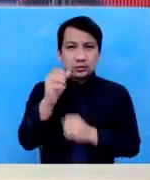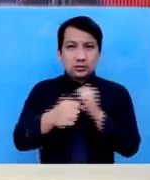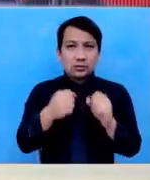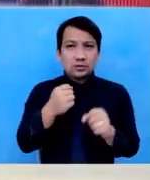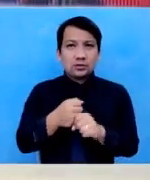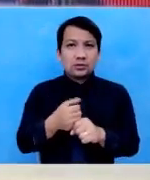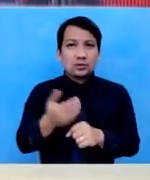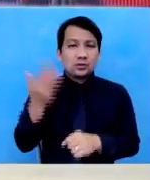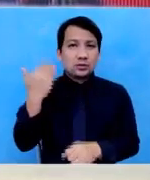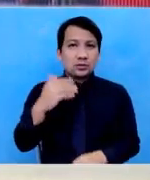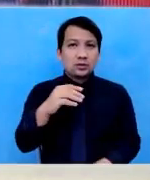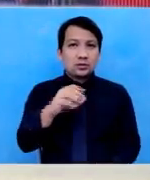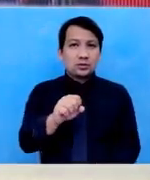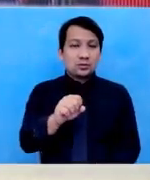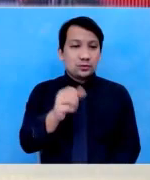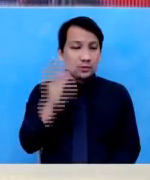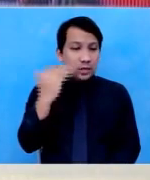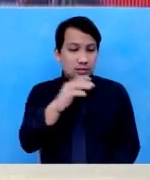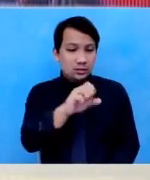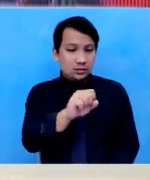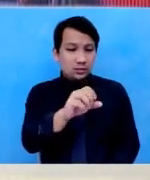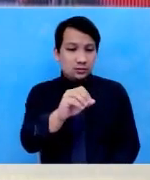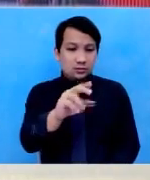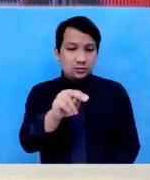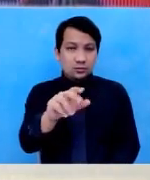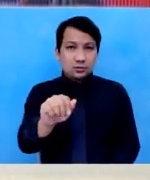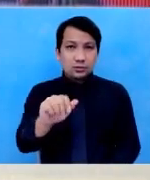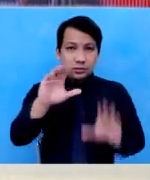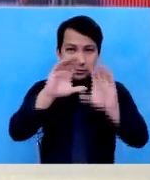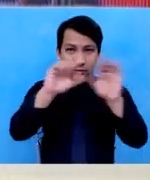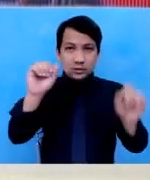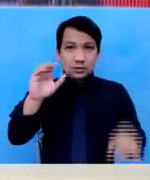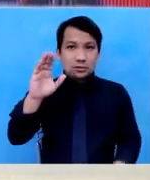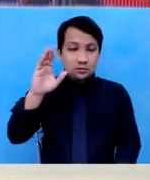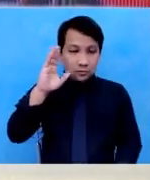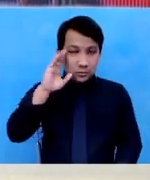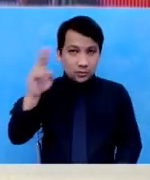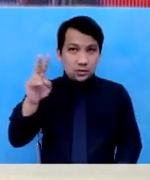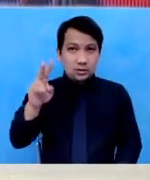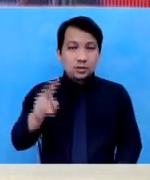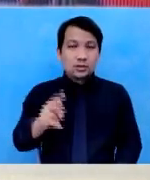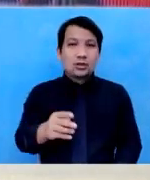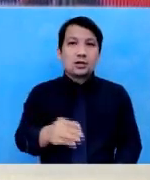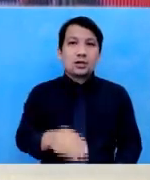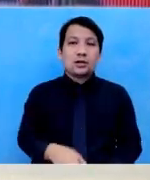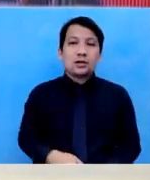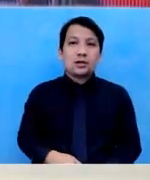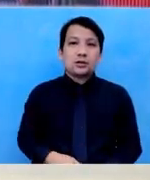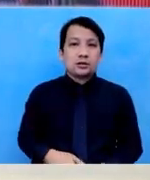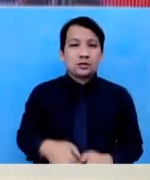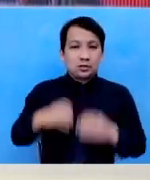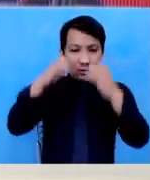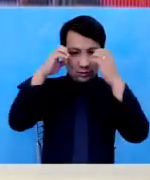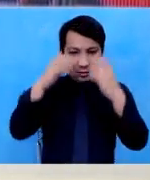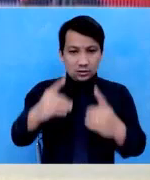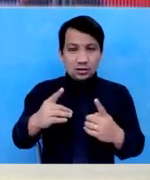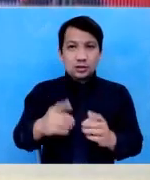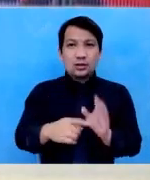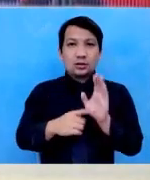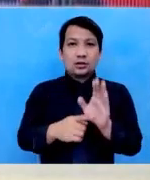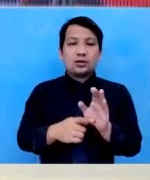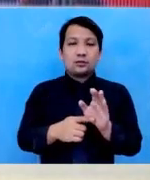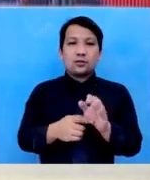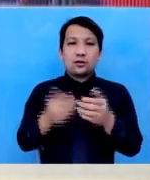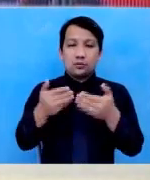po ni President Marcos Jr., sabi po niya, ang edukasyon ay ang tangi